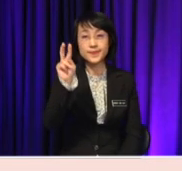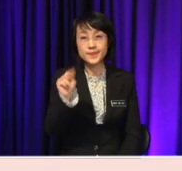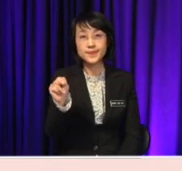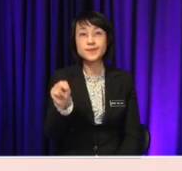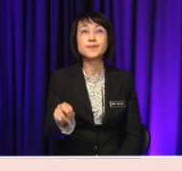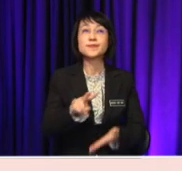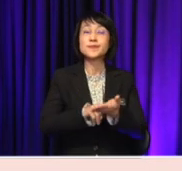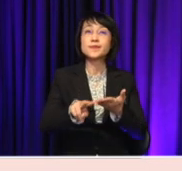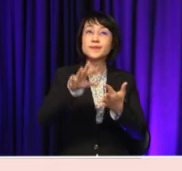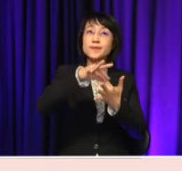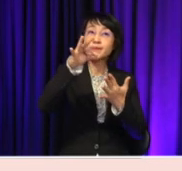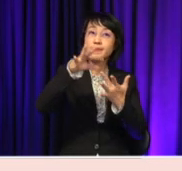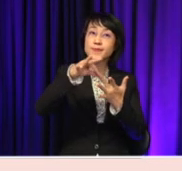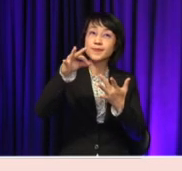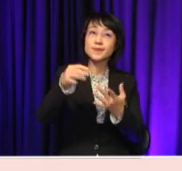semuanya